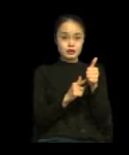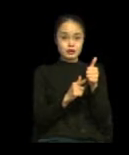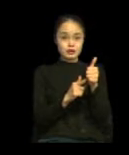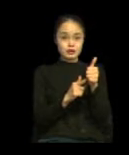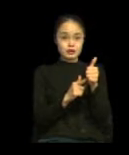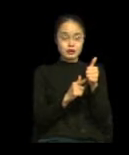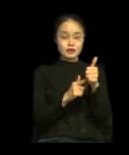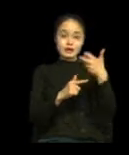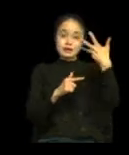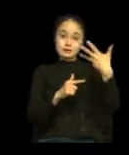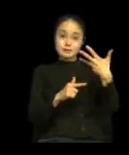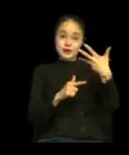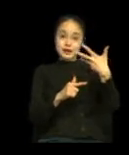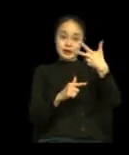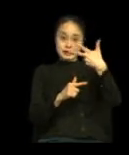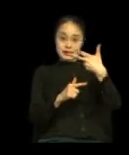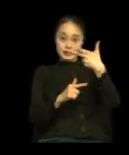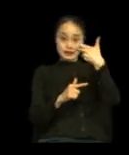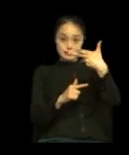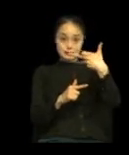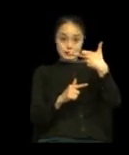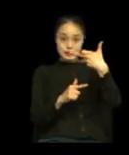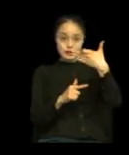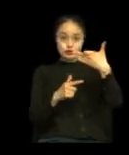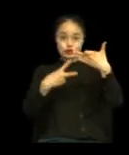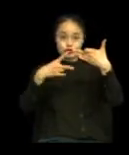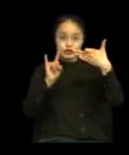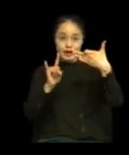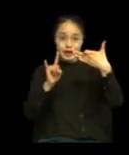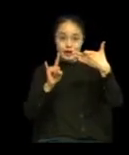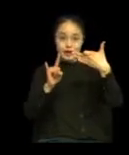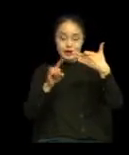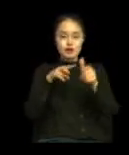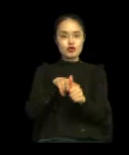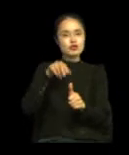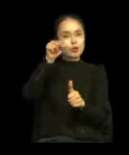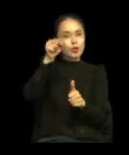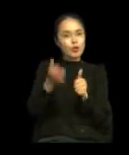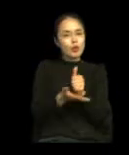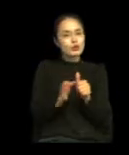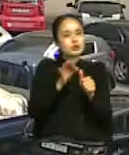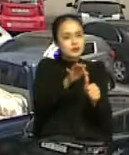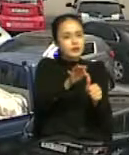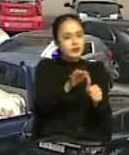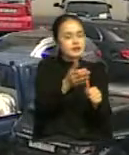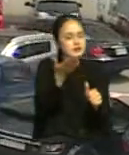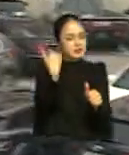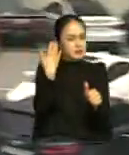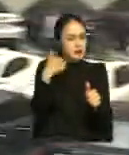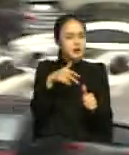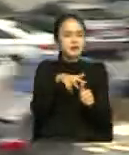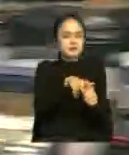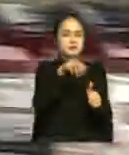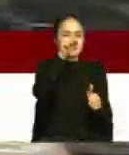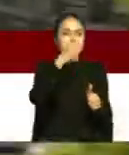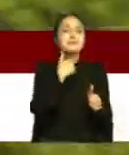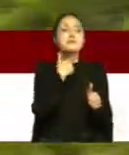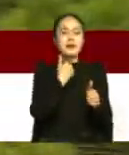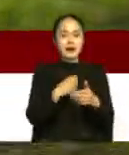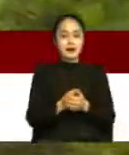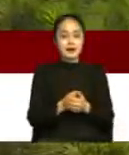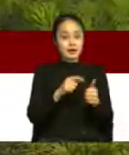총선과 19대 총선에 자유선진당 공천을 받아 광진을 선거구에 출마한 바 있습니다. 김 후보는 구청장이